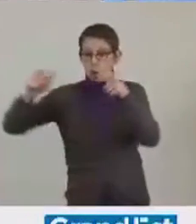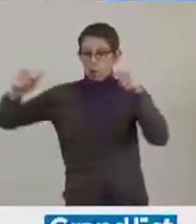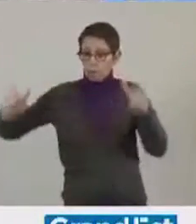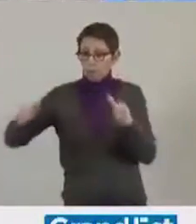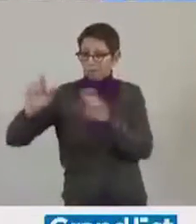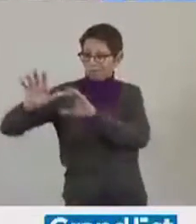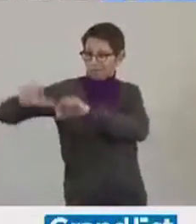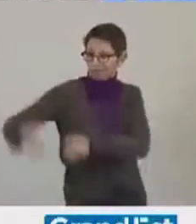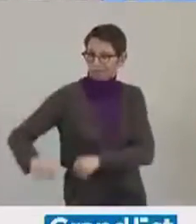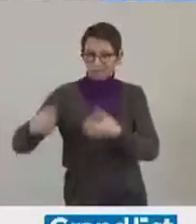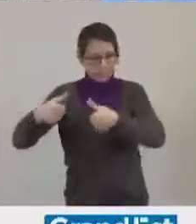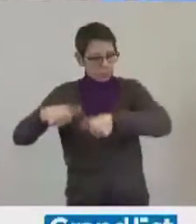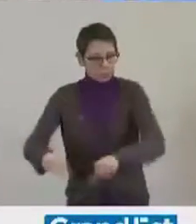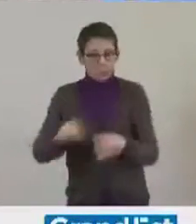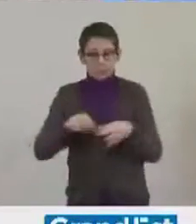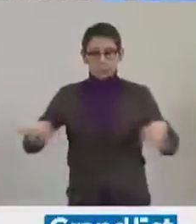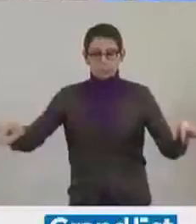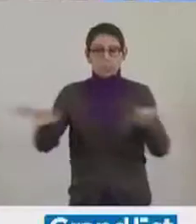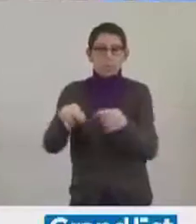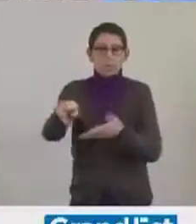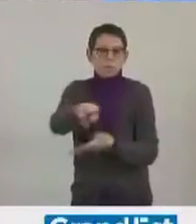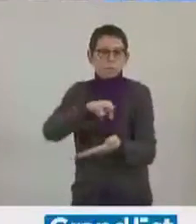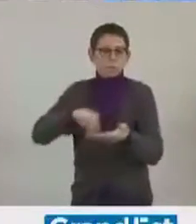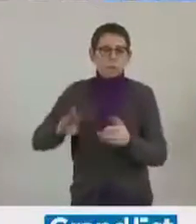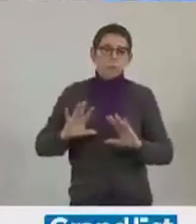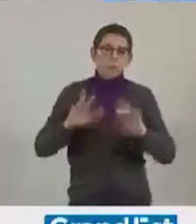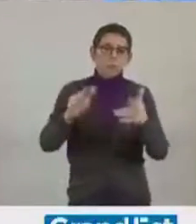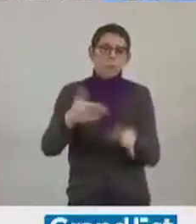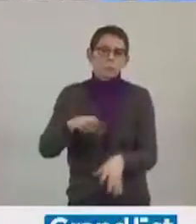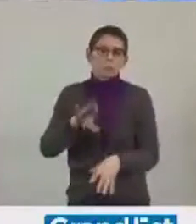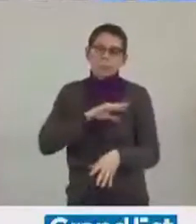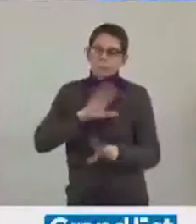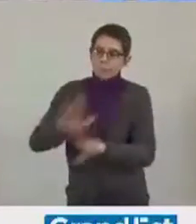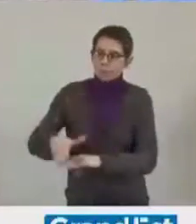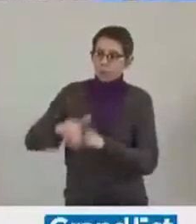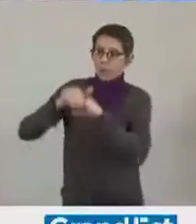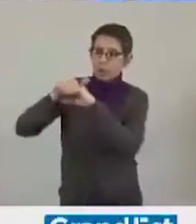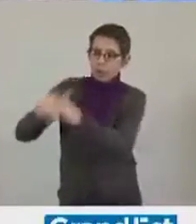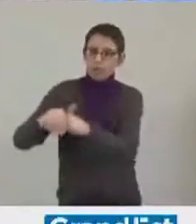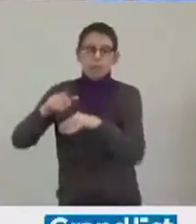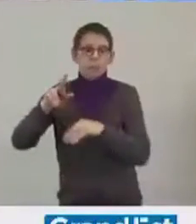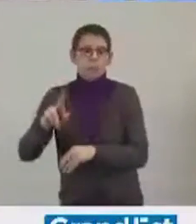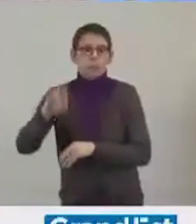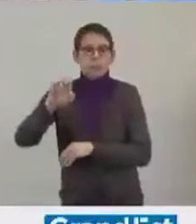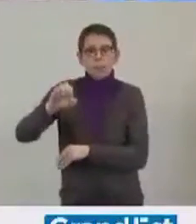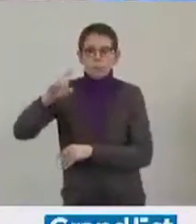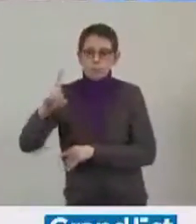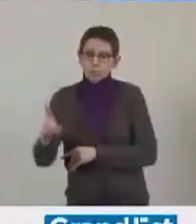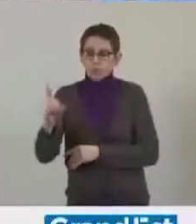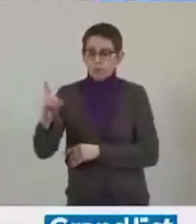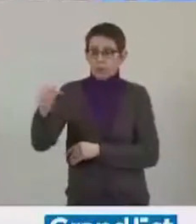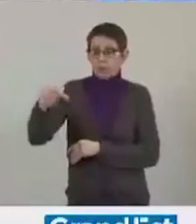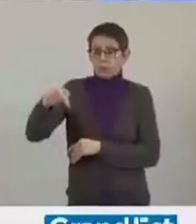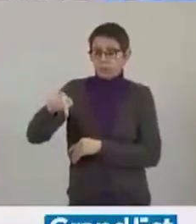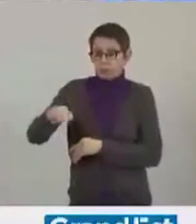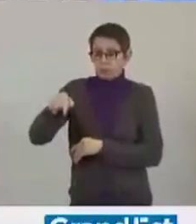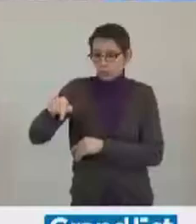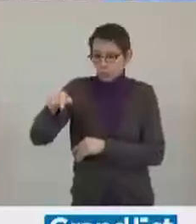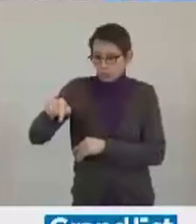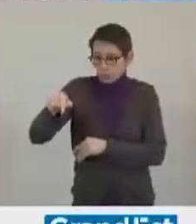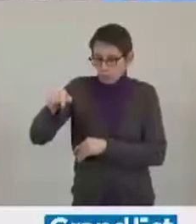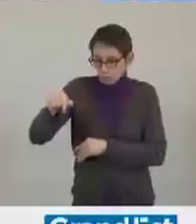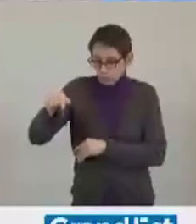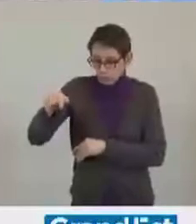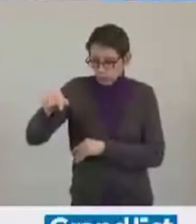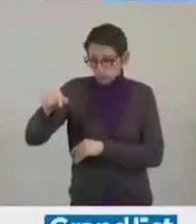notre territoire régional à travers un soutien vers leurs centres de R&D, pourvoyeurs d'emplois hautement qualifiés et en lien